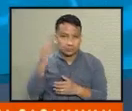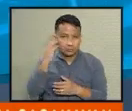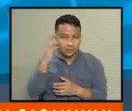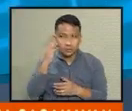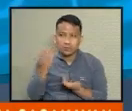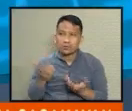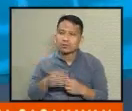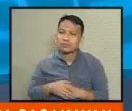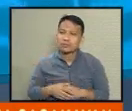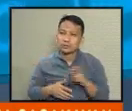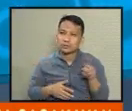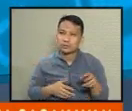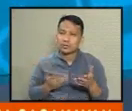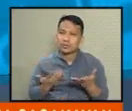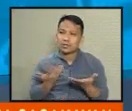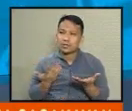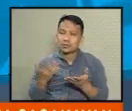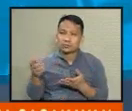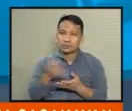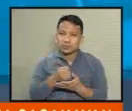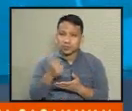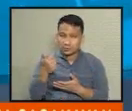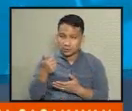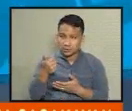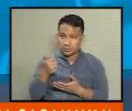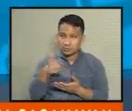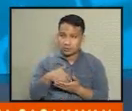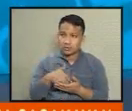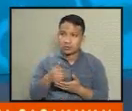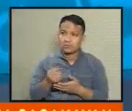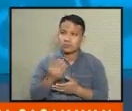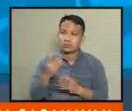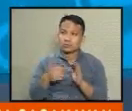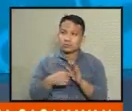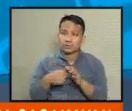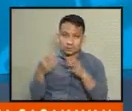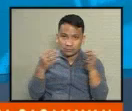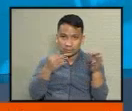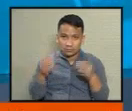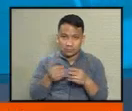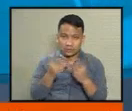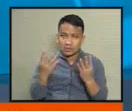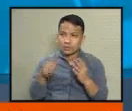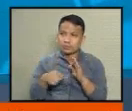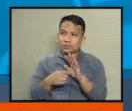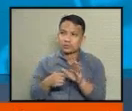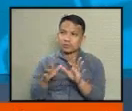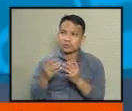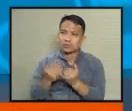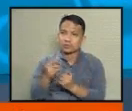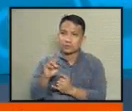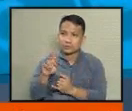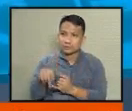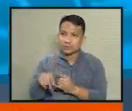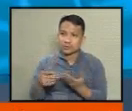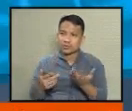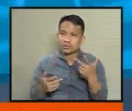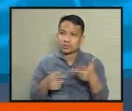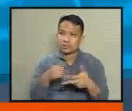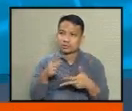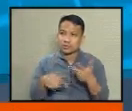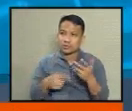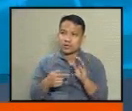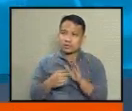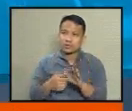sa Cubao. Nakuha sa kanila ang 10,000 pisong halaga ng pinatuyong dahon ng marijuana. Sa Barangay UP naman, tatlong